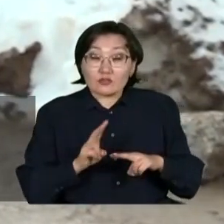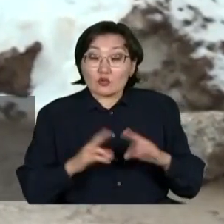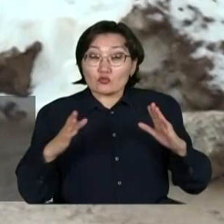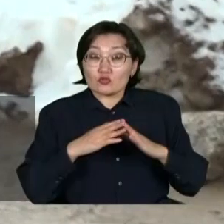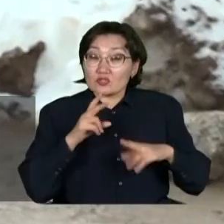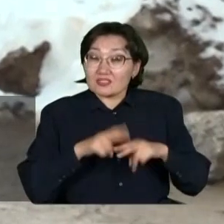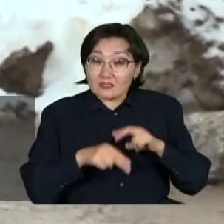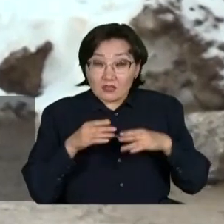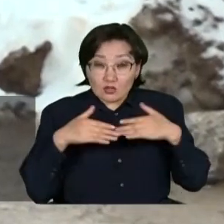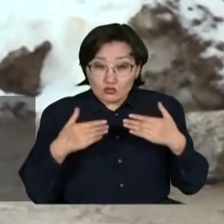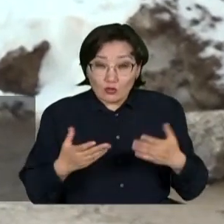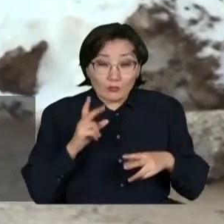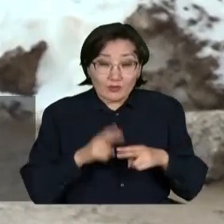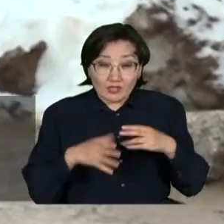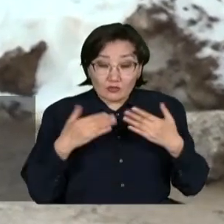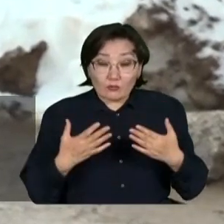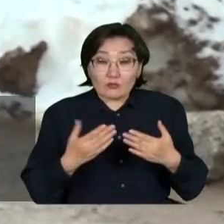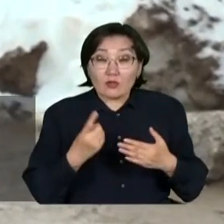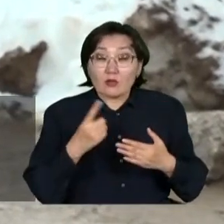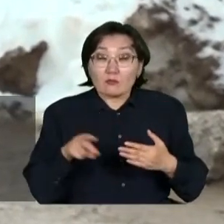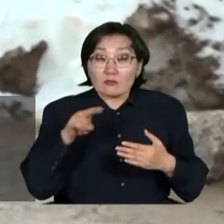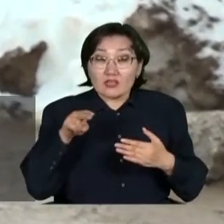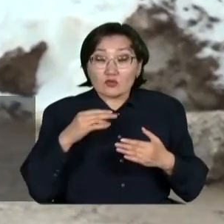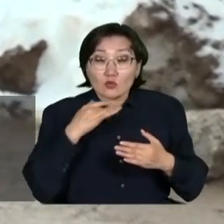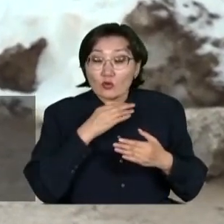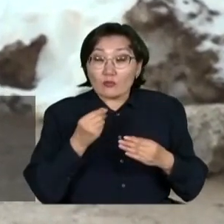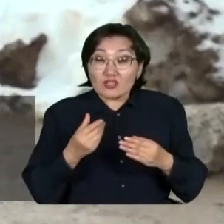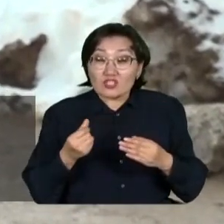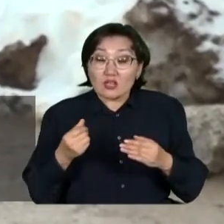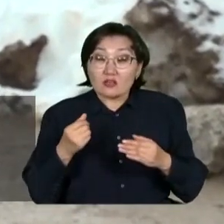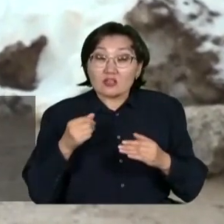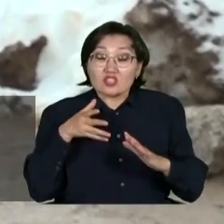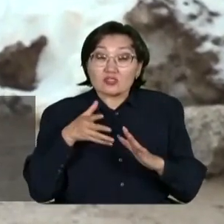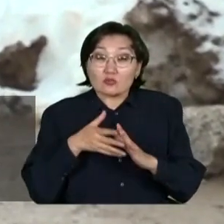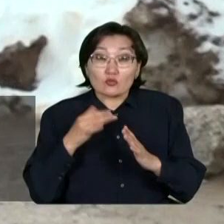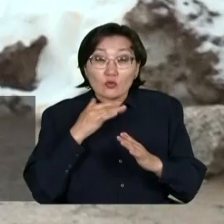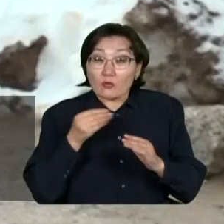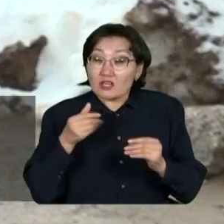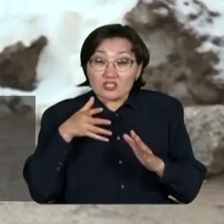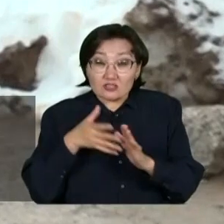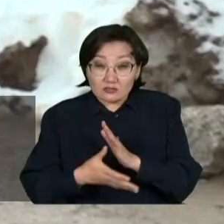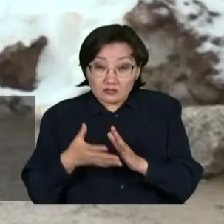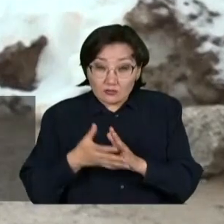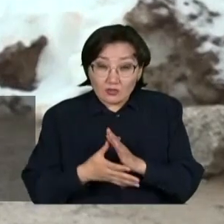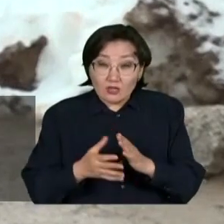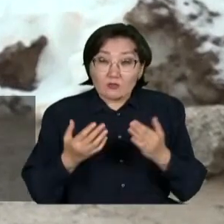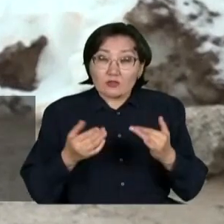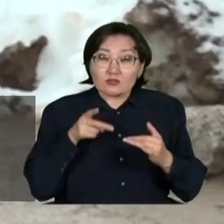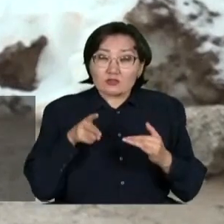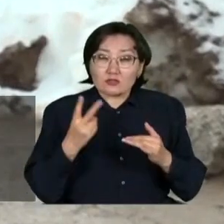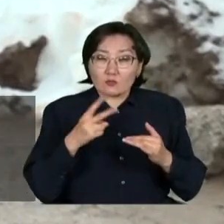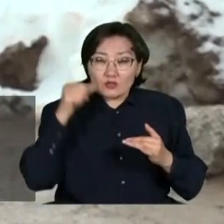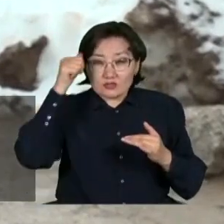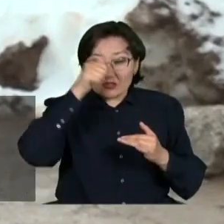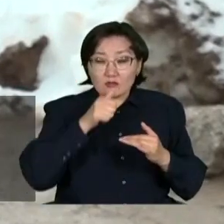салмайды. Бір өзі миллиардтап кетіп қалды ғой жиналған ақша. Енді, я 2002